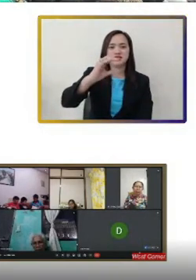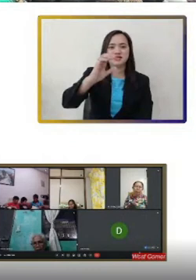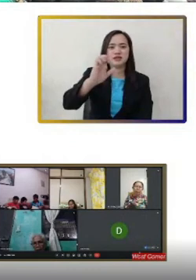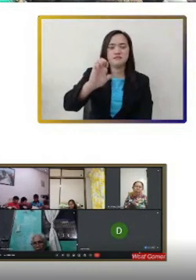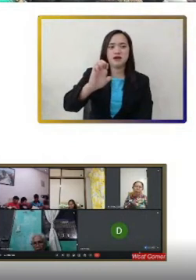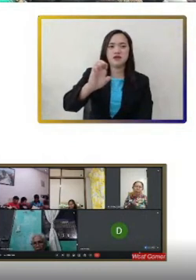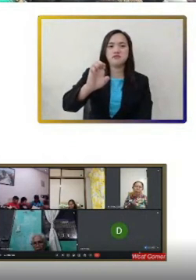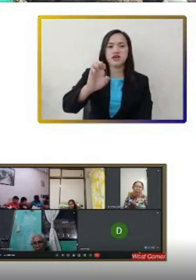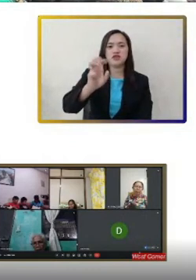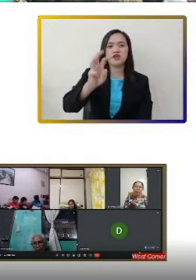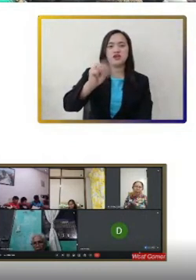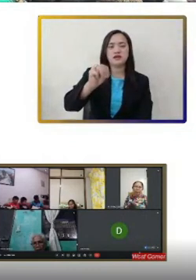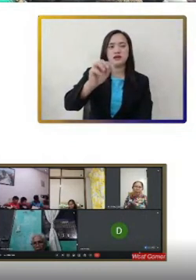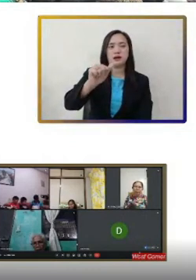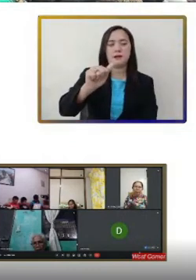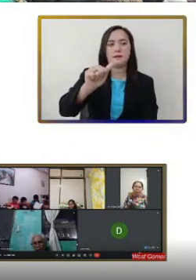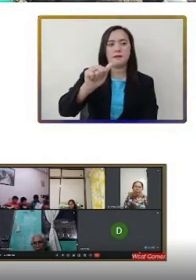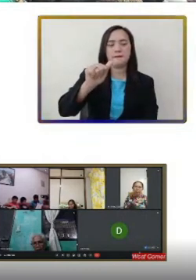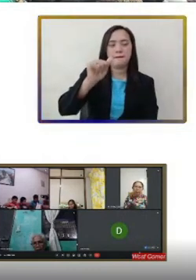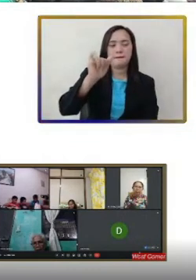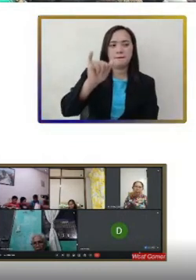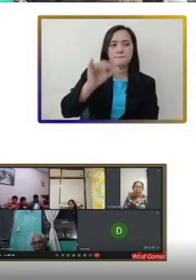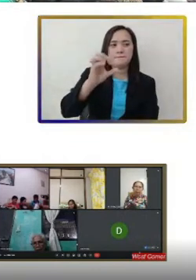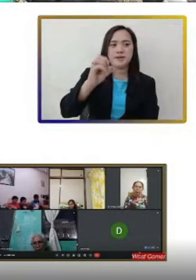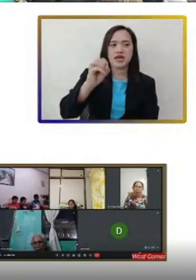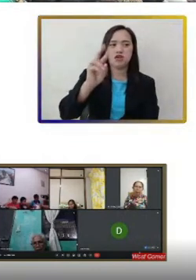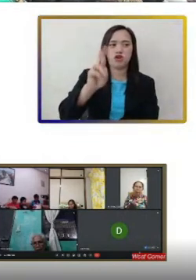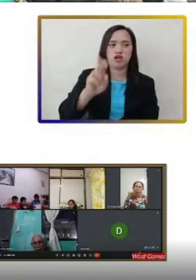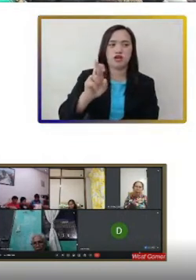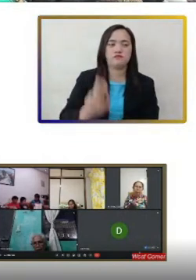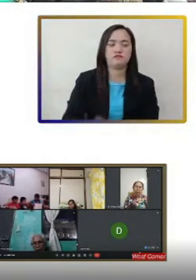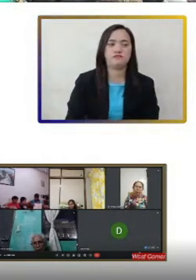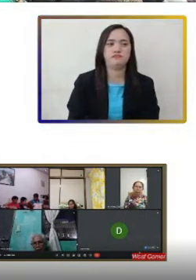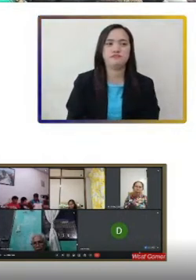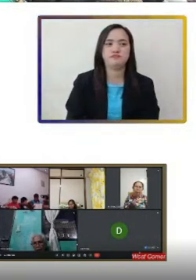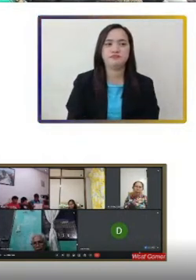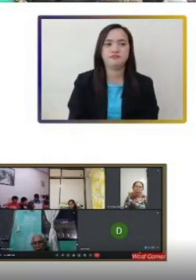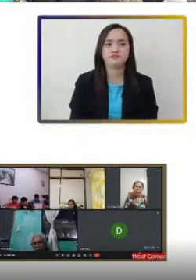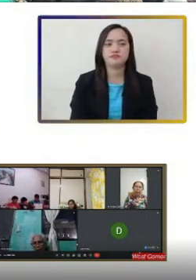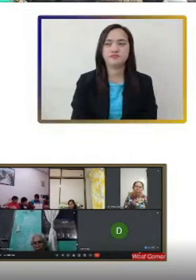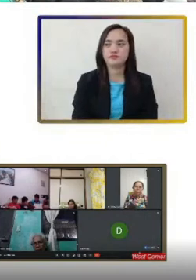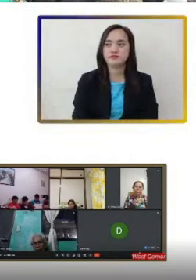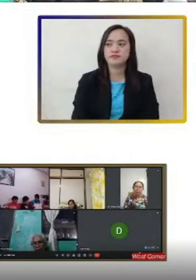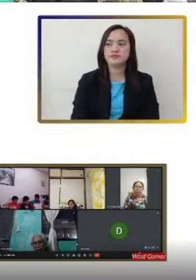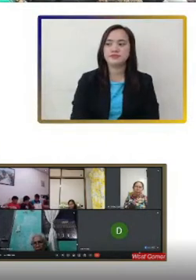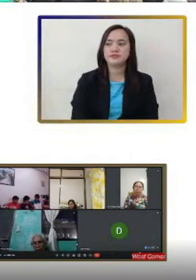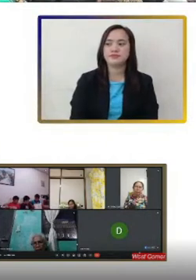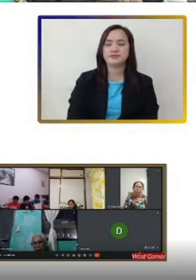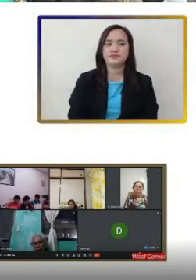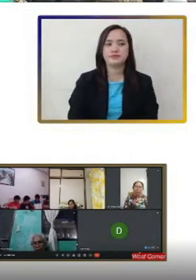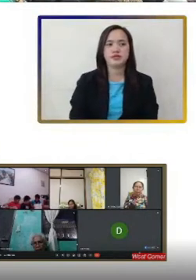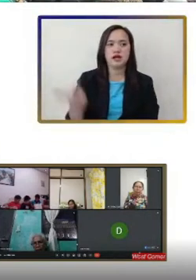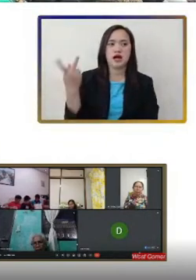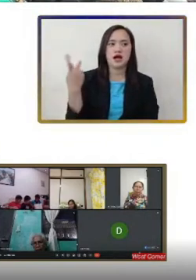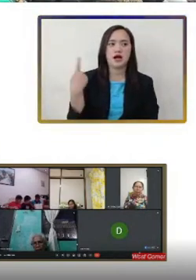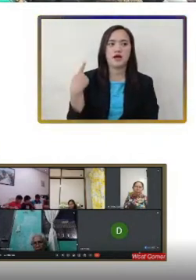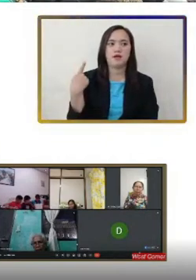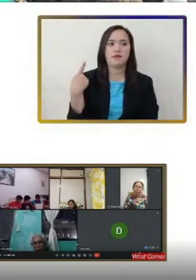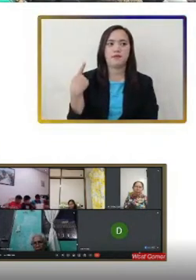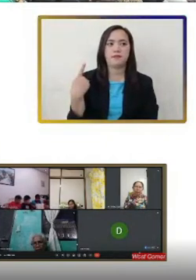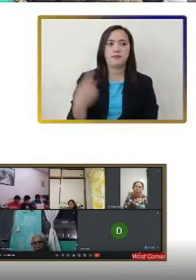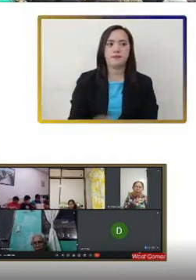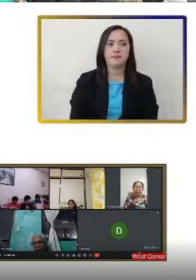kapatid. Kausap niya at wala pa tayong gawain po doon, San Fernando, maliban si